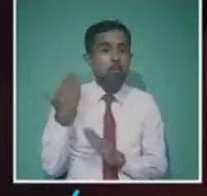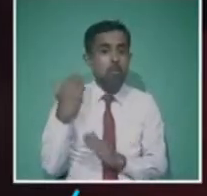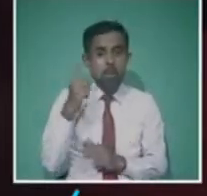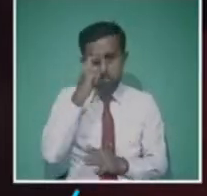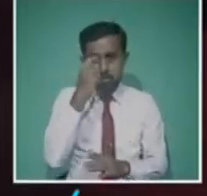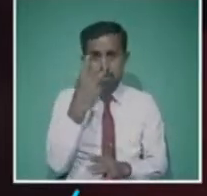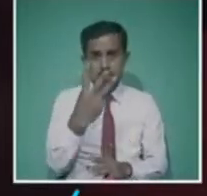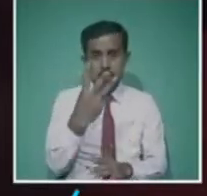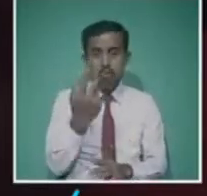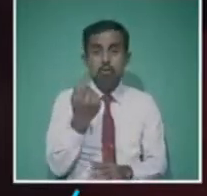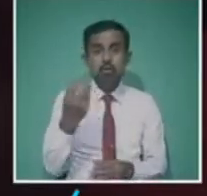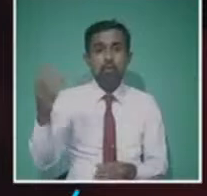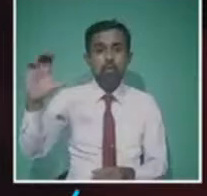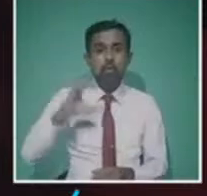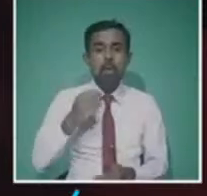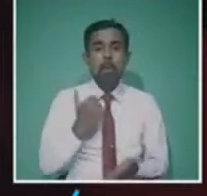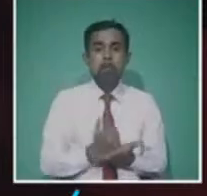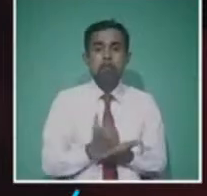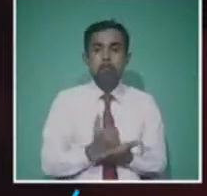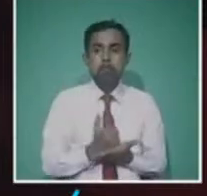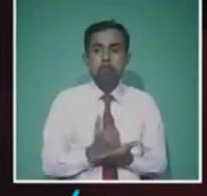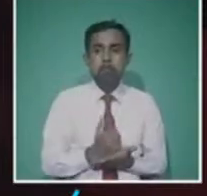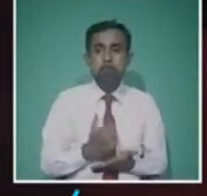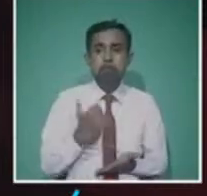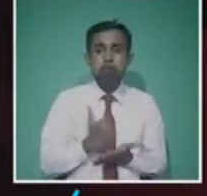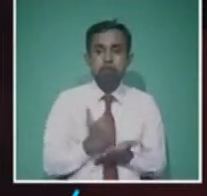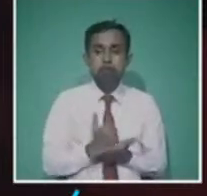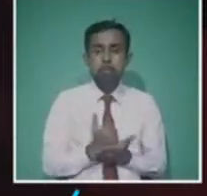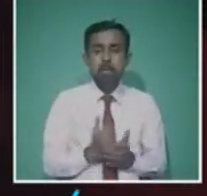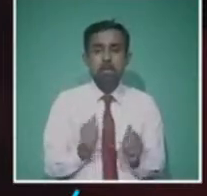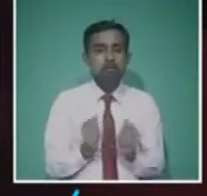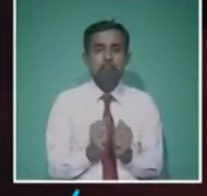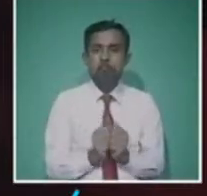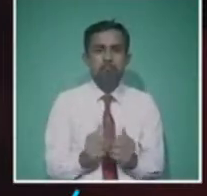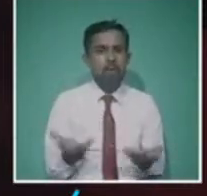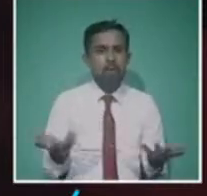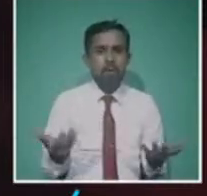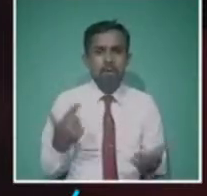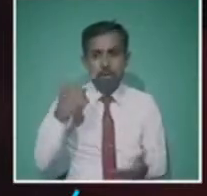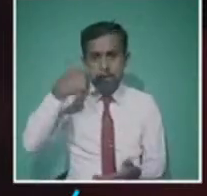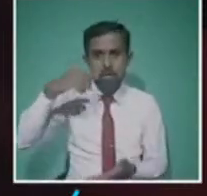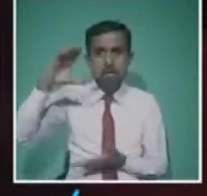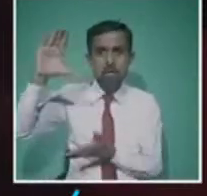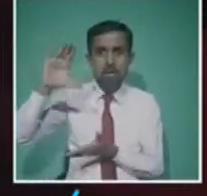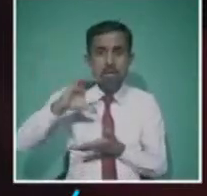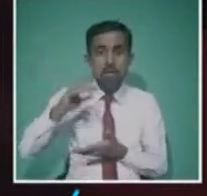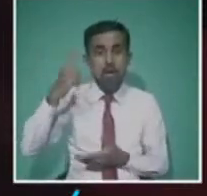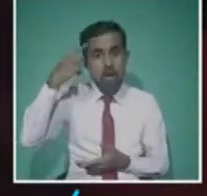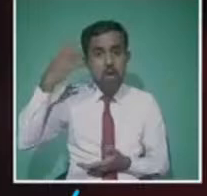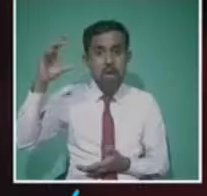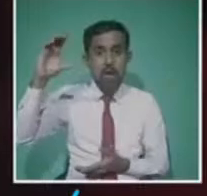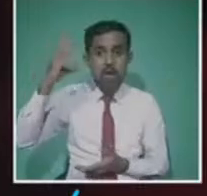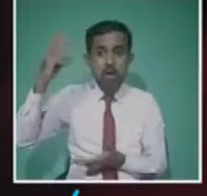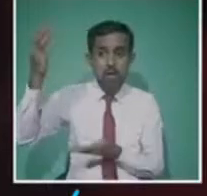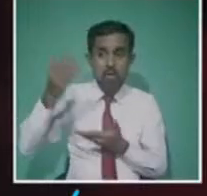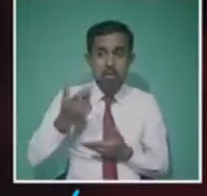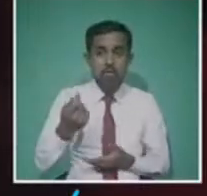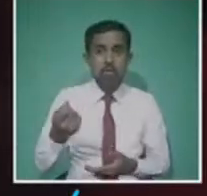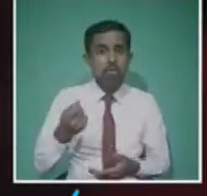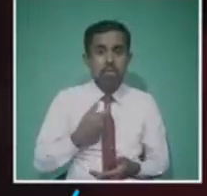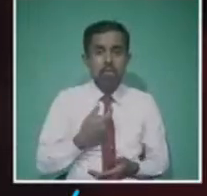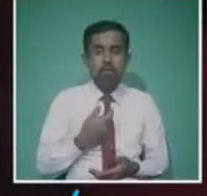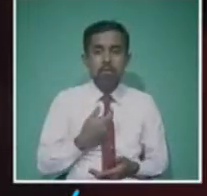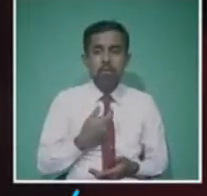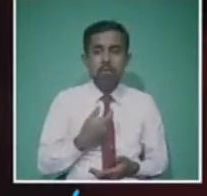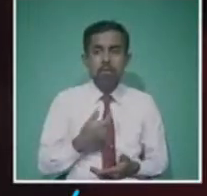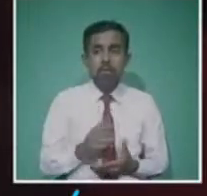මාස 3ම අපිට මුදල් ලබා දුන්නේ මහ බැංකුවෙන් මහබැංකුවේ ඇත්තම කාර්යභාරය නෙවෙයි අපිට ඉන්ධන ආනයනය කරන්න ගල්ලංගුරු ආනයනය කරන්න මුදල් ලබා දෙන එක. ඒ